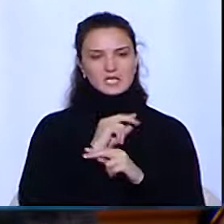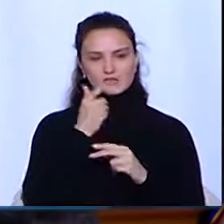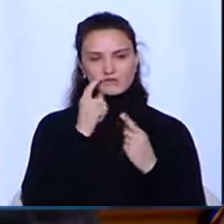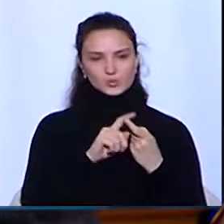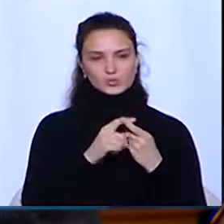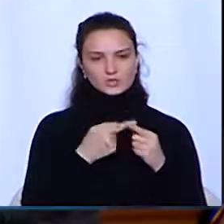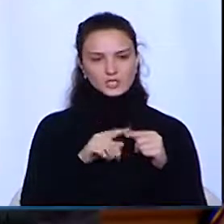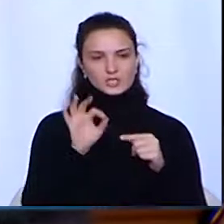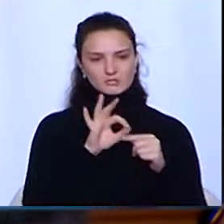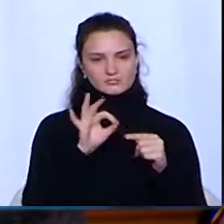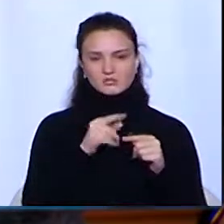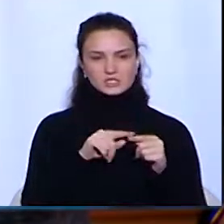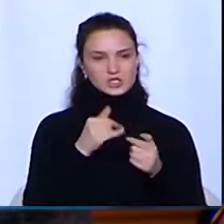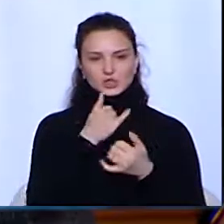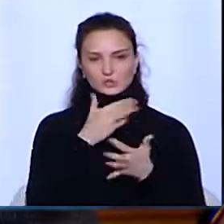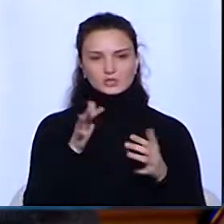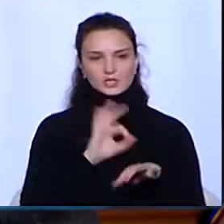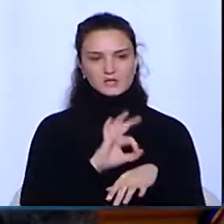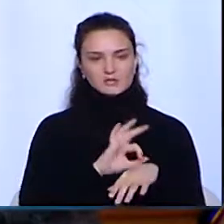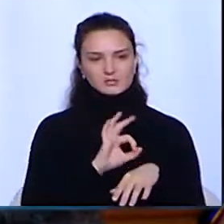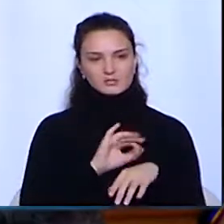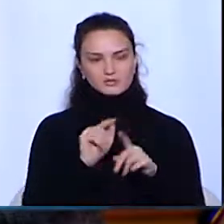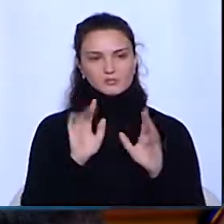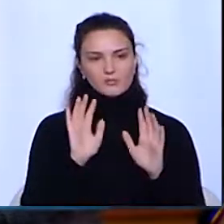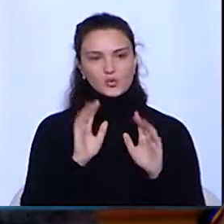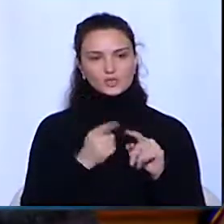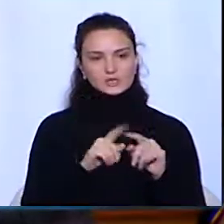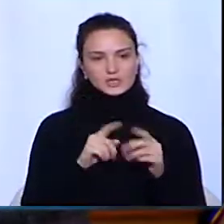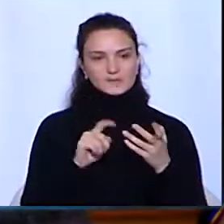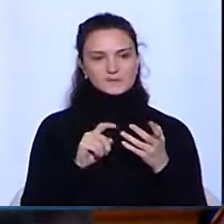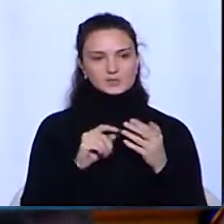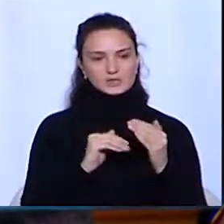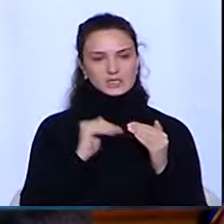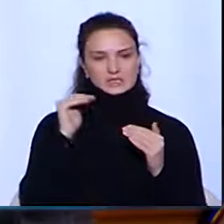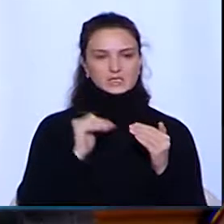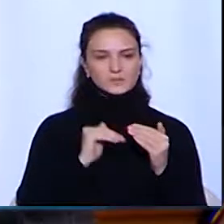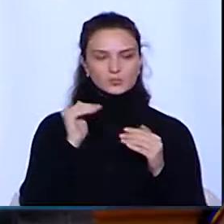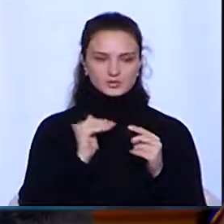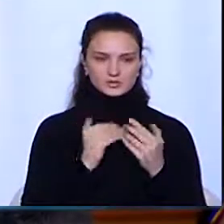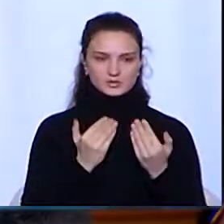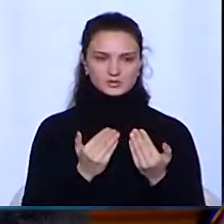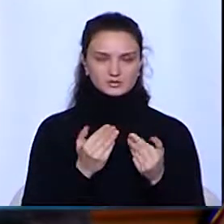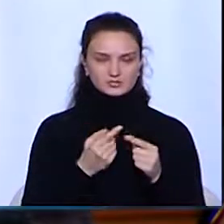ვირუსისაგან გამოწვეული, ასე რომ მას არ შეუძლია დაავადების გამოწვევა, მხოლოდ იმუნიტეტის სტიმულაციას